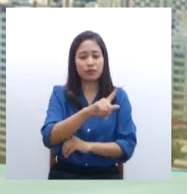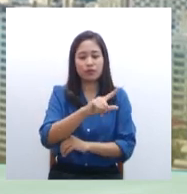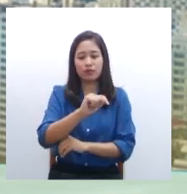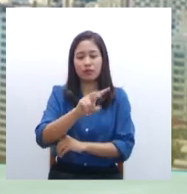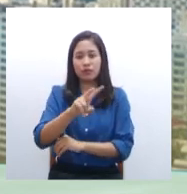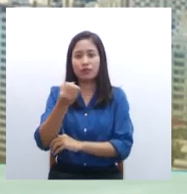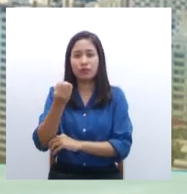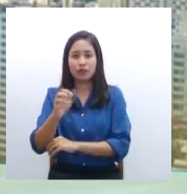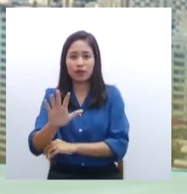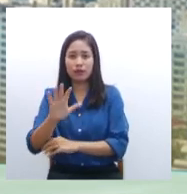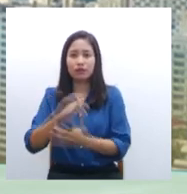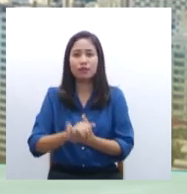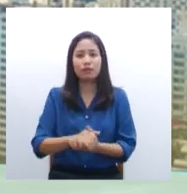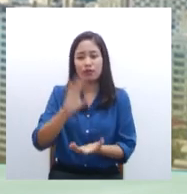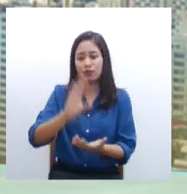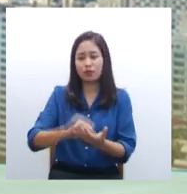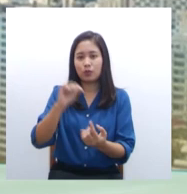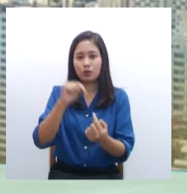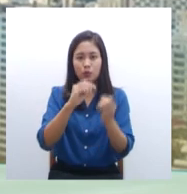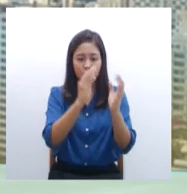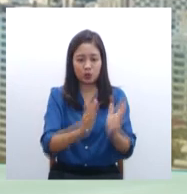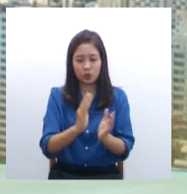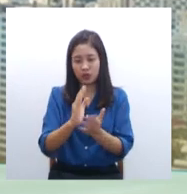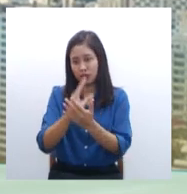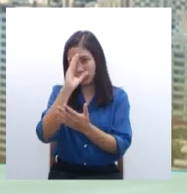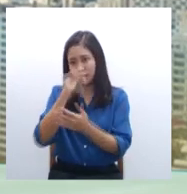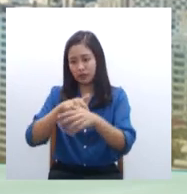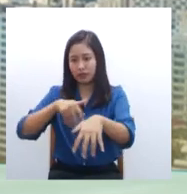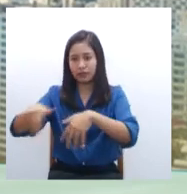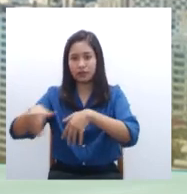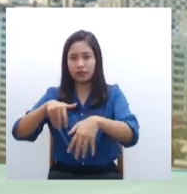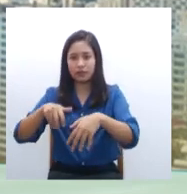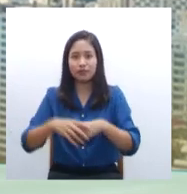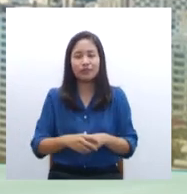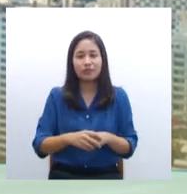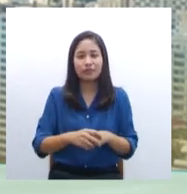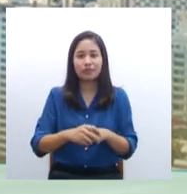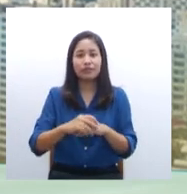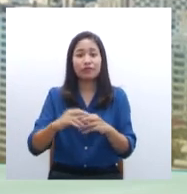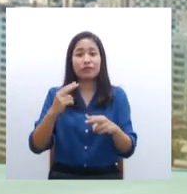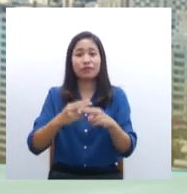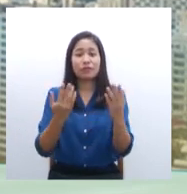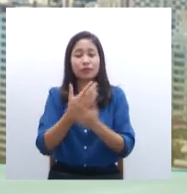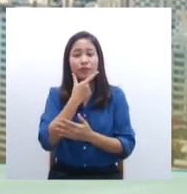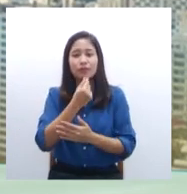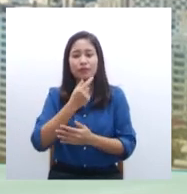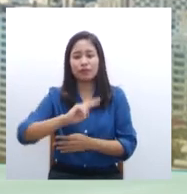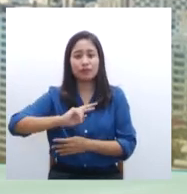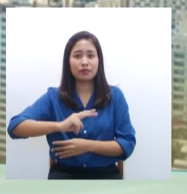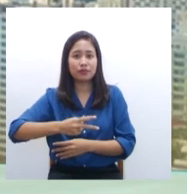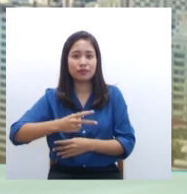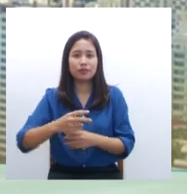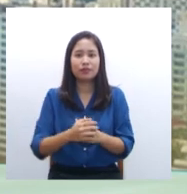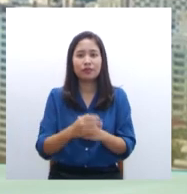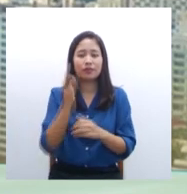ช่อง DLTV 15เพื่อส่งตรงข้อมูลถึงครูนักเรียนและประชาชนค่ะโดยมีคุณเมธาวีภูมิรินทร์ล้ำภาษามือ